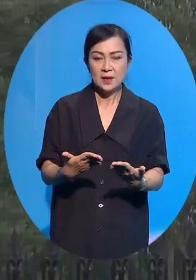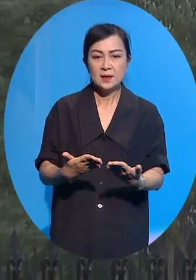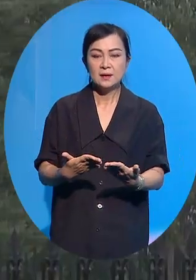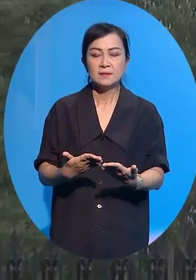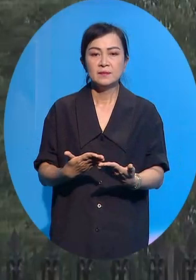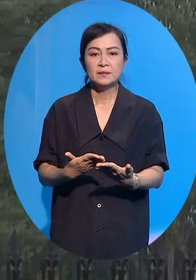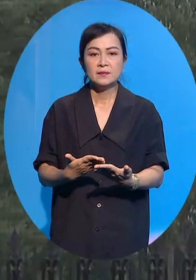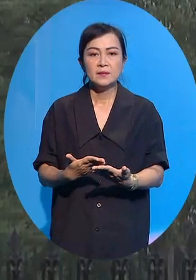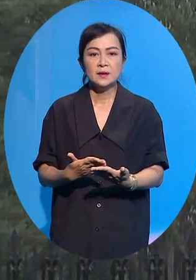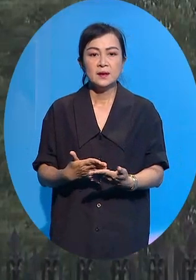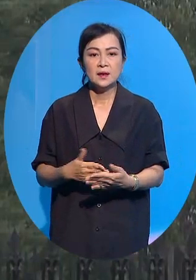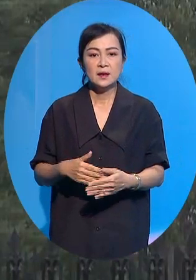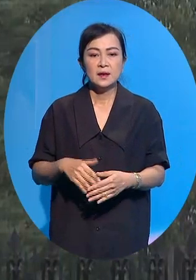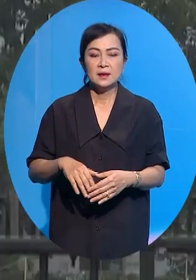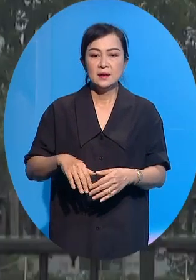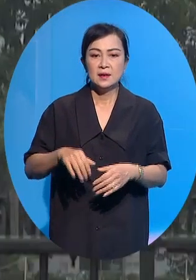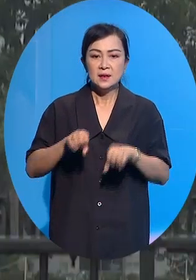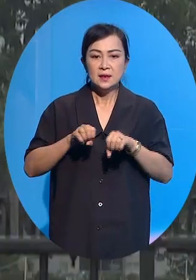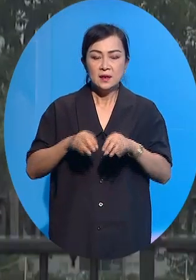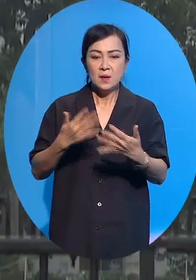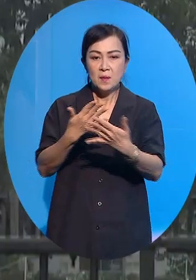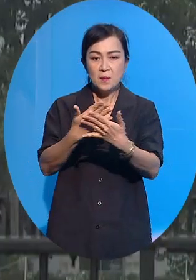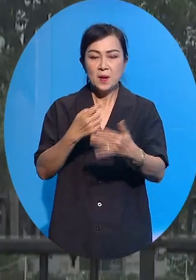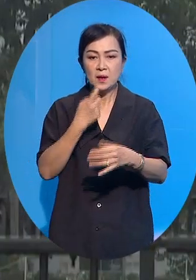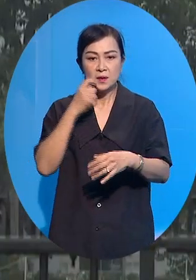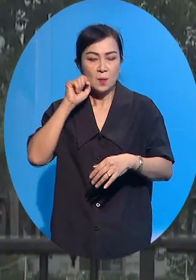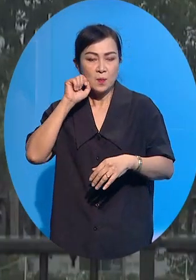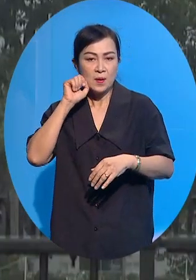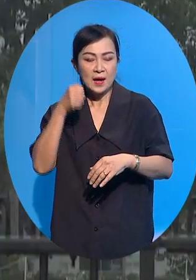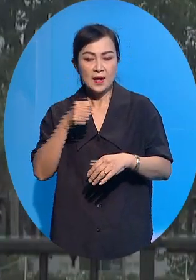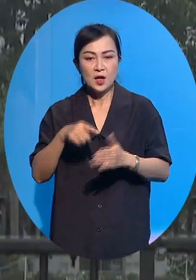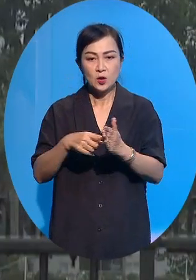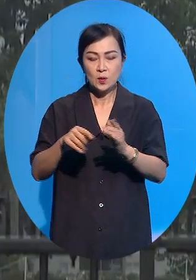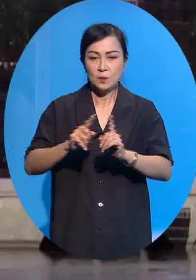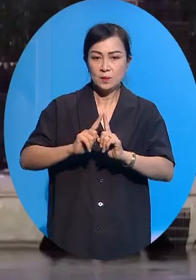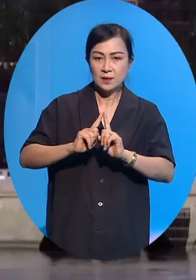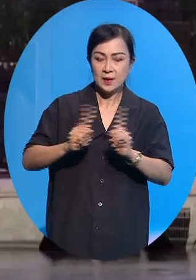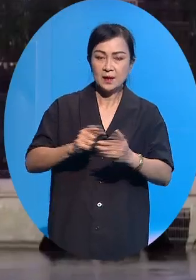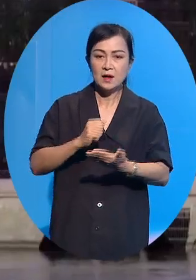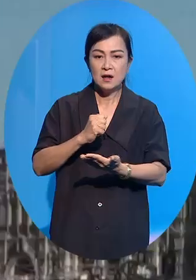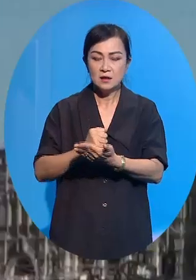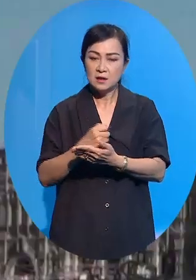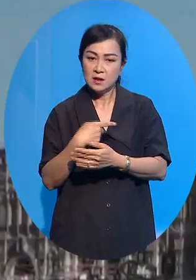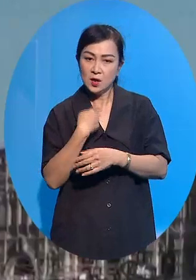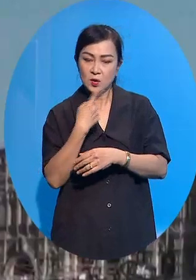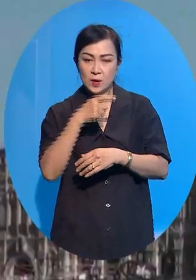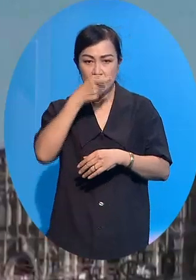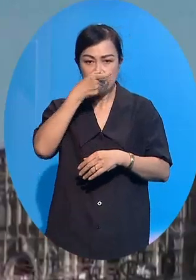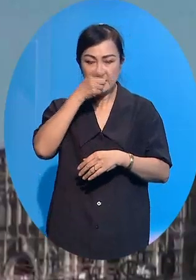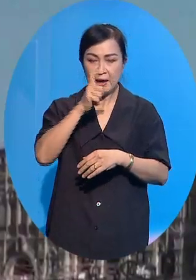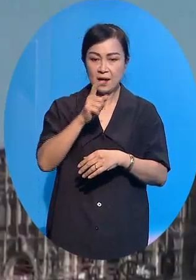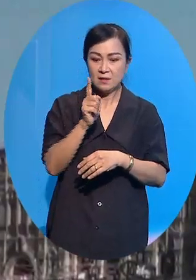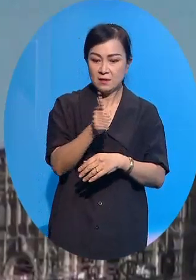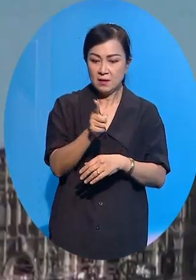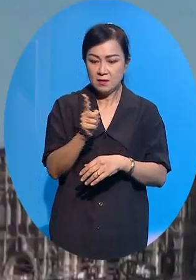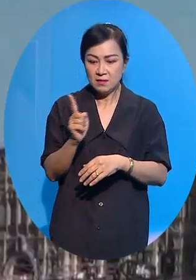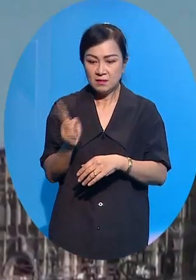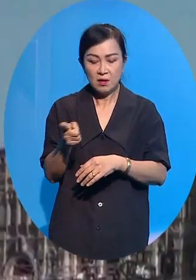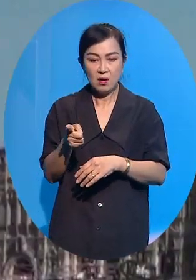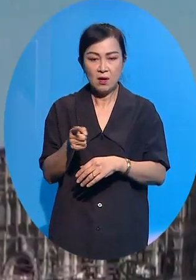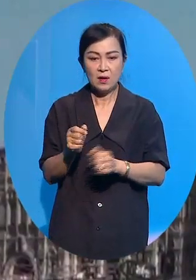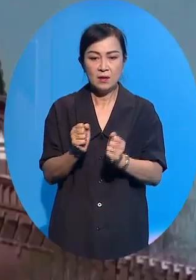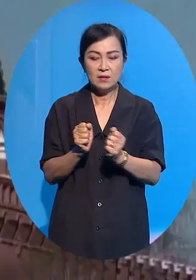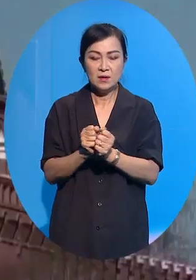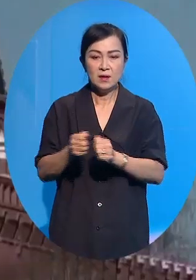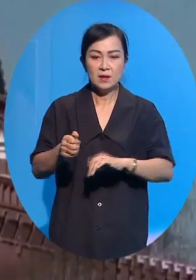minh, đồng thời gây ra các vụ tấn công mạng độc hại và các nội dung khác. Bức thư còn nói, Nga đang là mối đe dọa bất thường đối